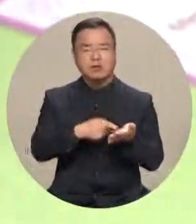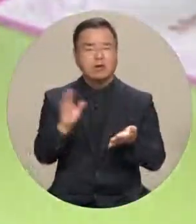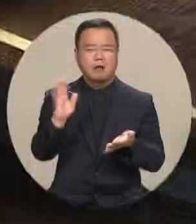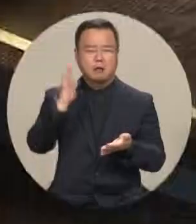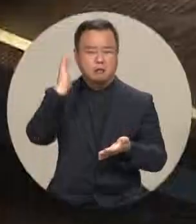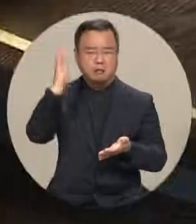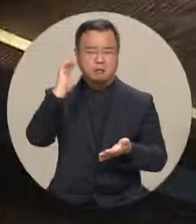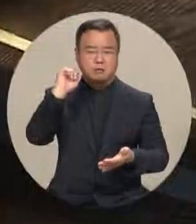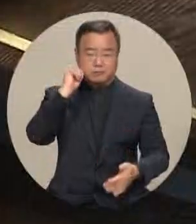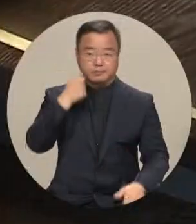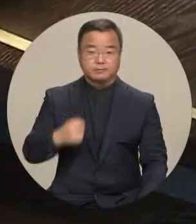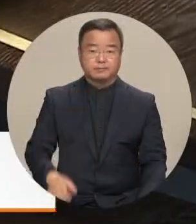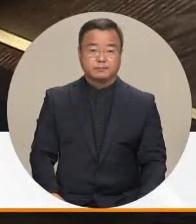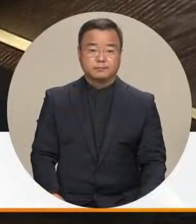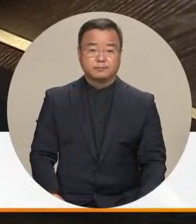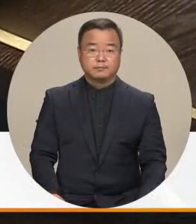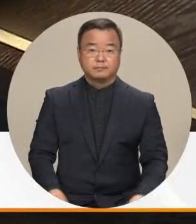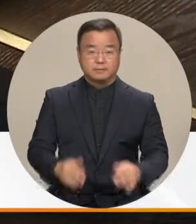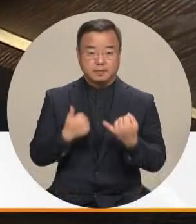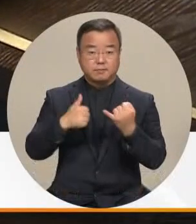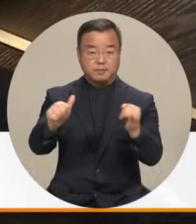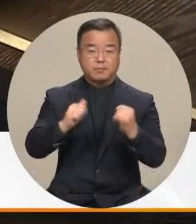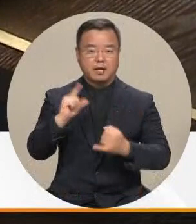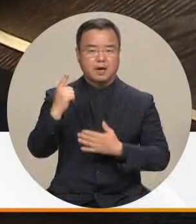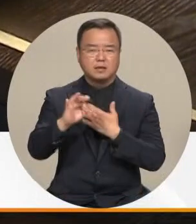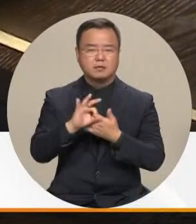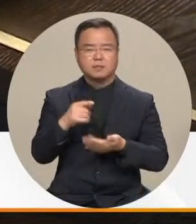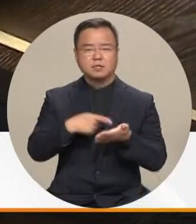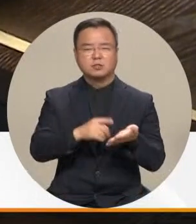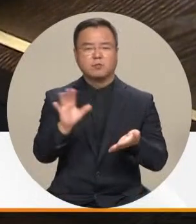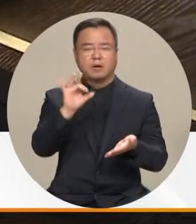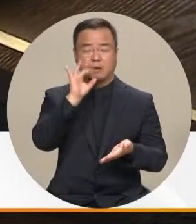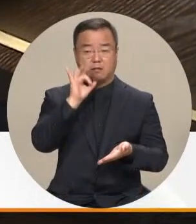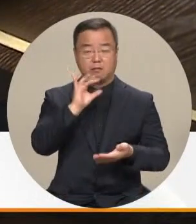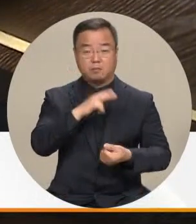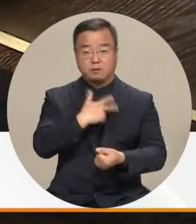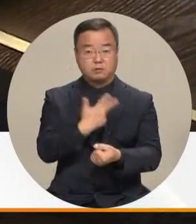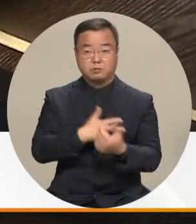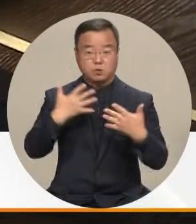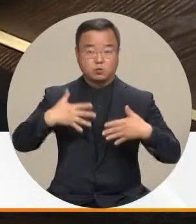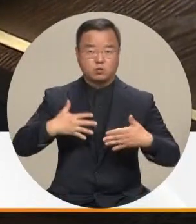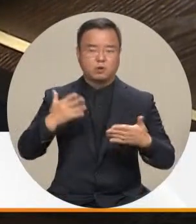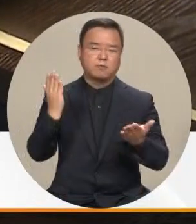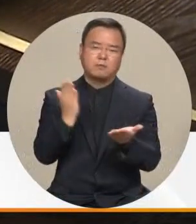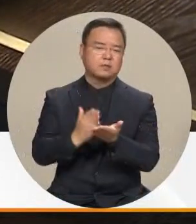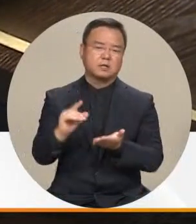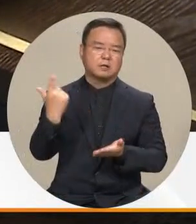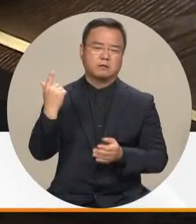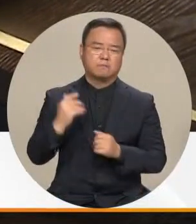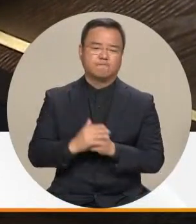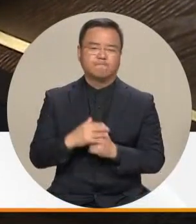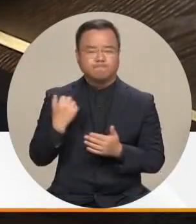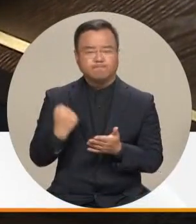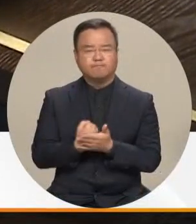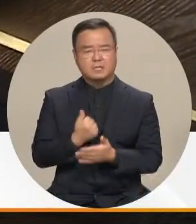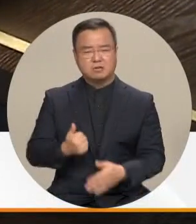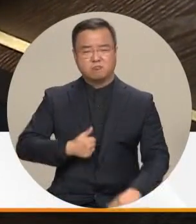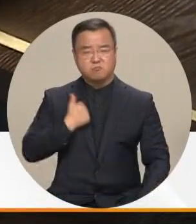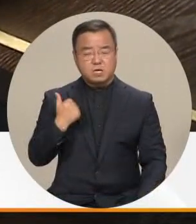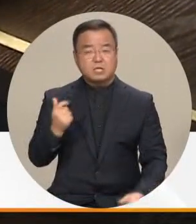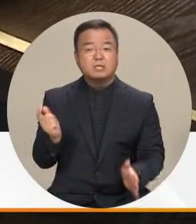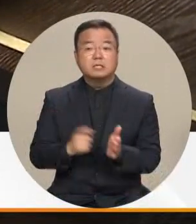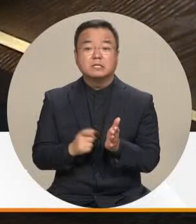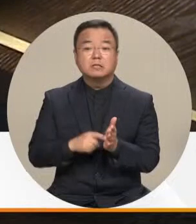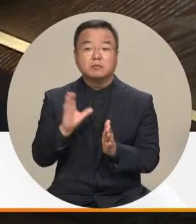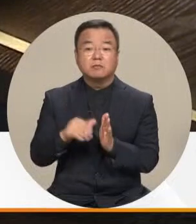까다롭습니다. 일단 신청할 수 있는 자격조차 안 된다 그러니까 좀 많이 안타깝고 좀 화도 나더라고요. 긴급할